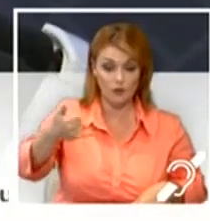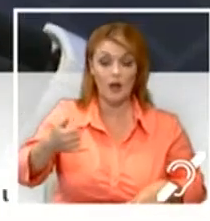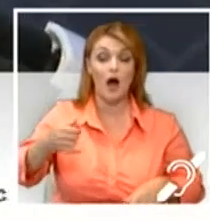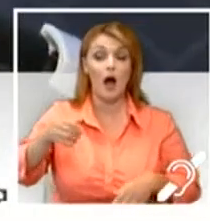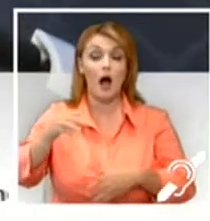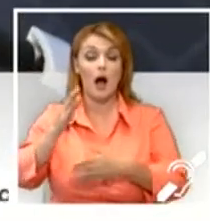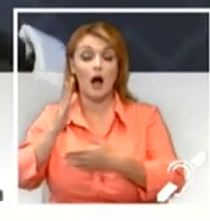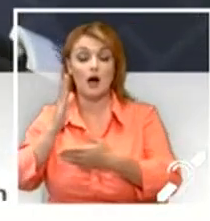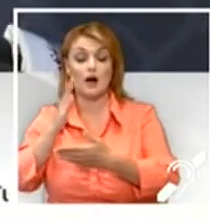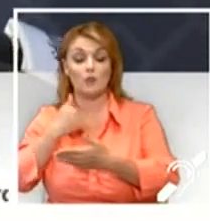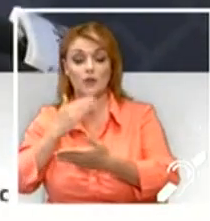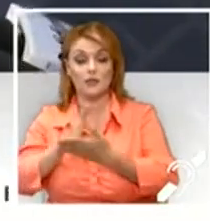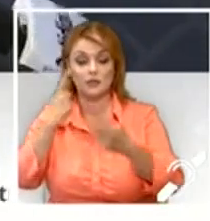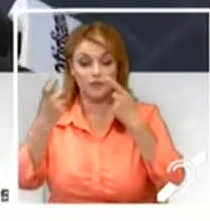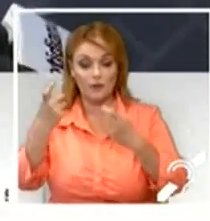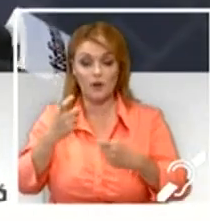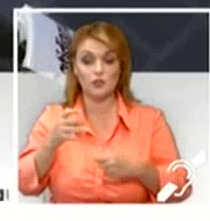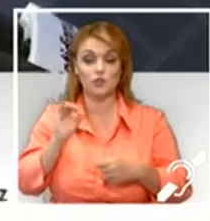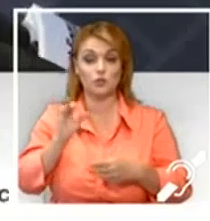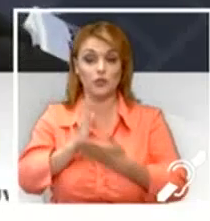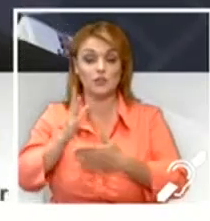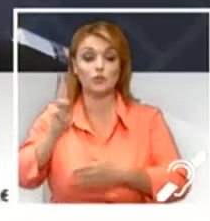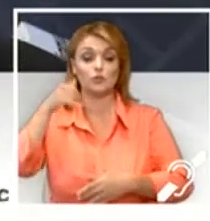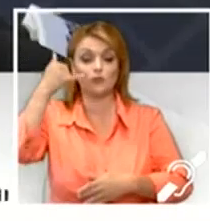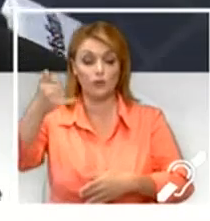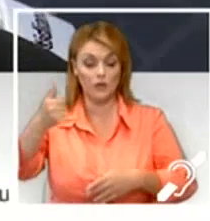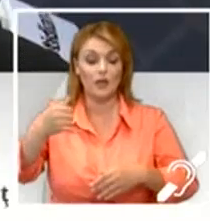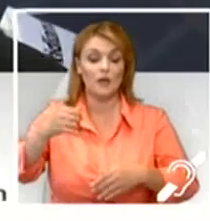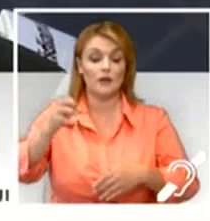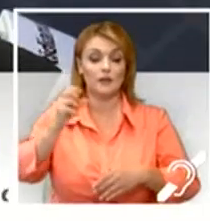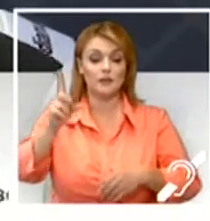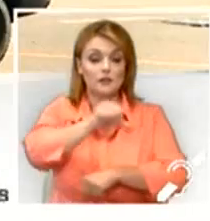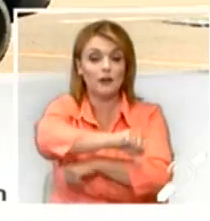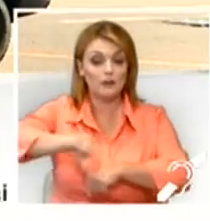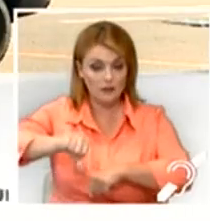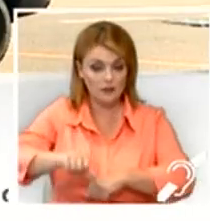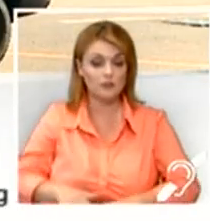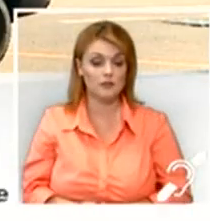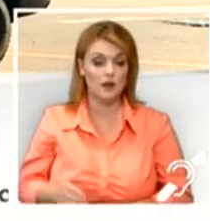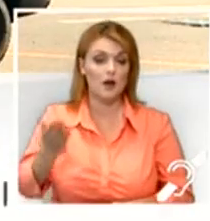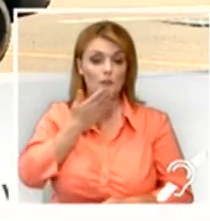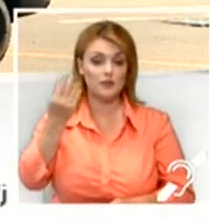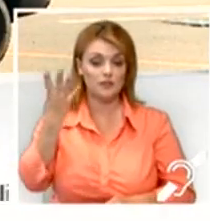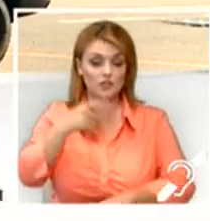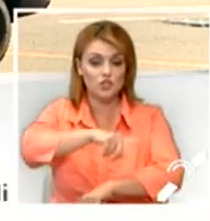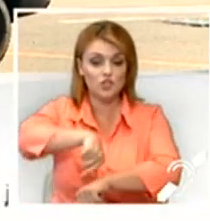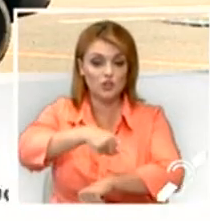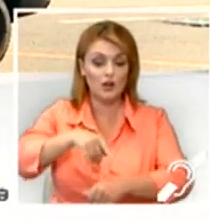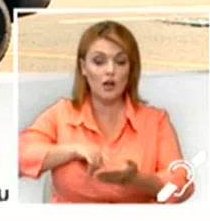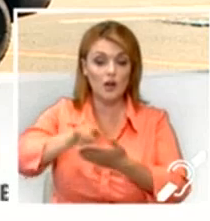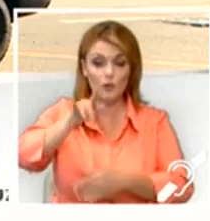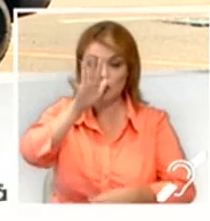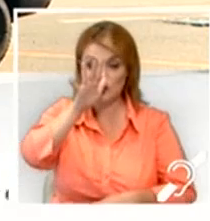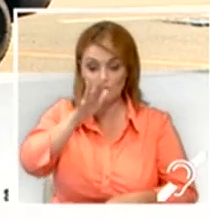am informații care, din care destinații, dar nu sunt din destinații neprietenoase nouă. În ultimele 24 de ore,